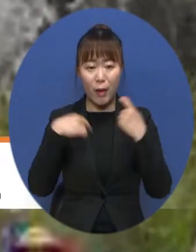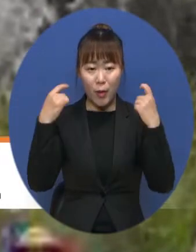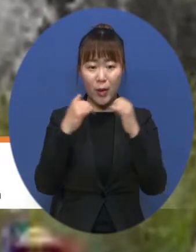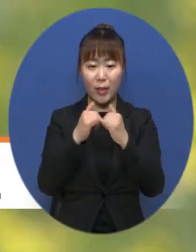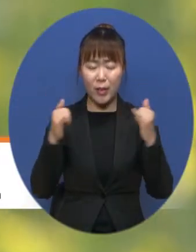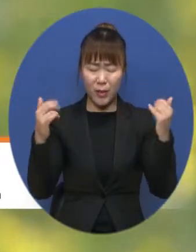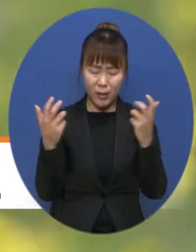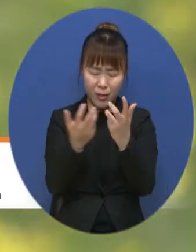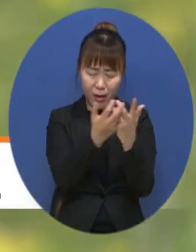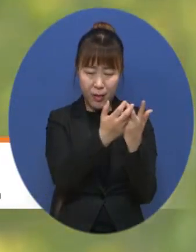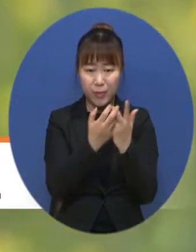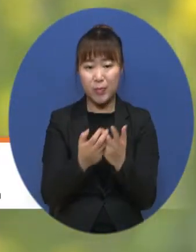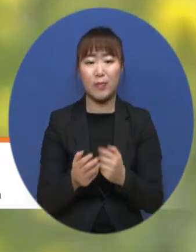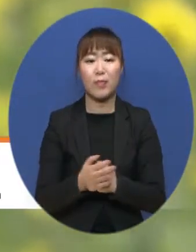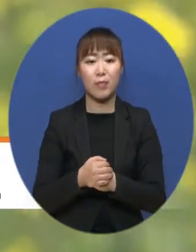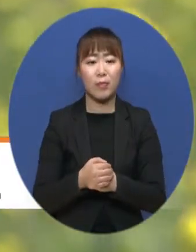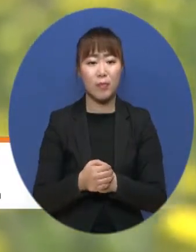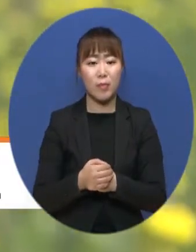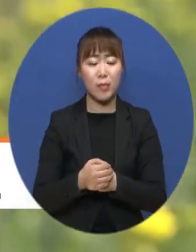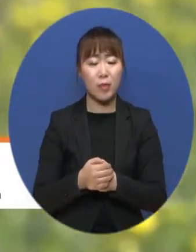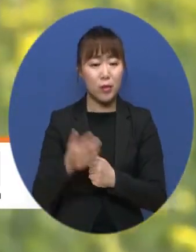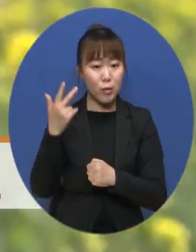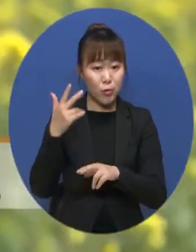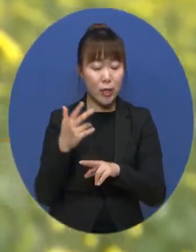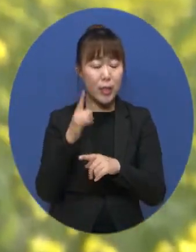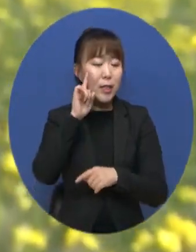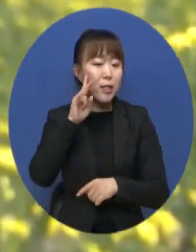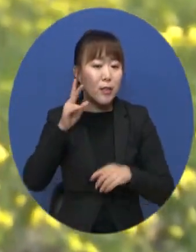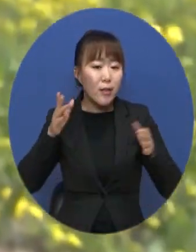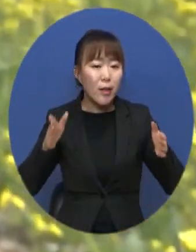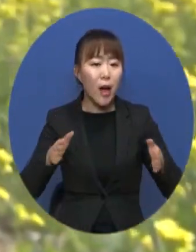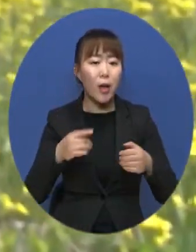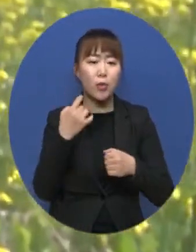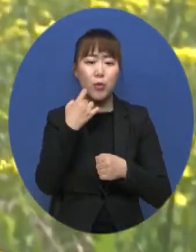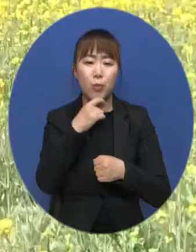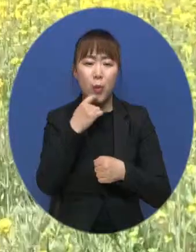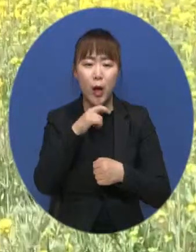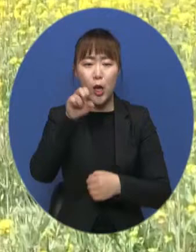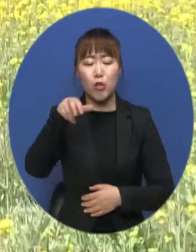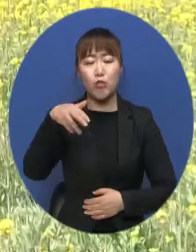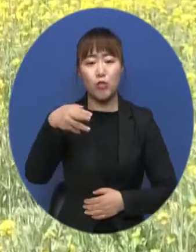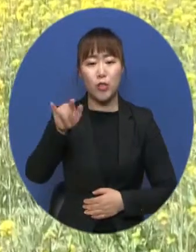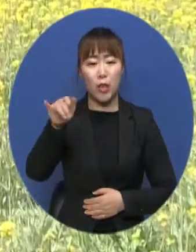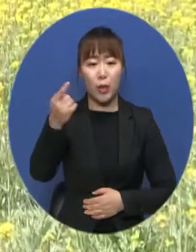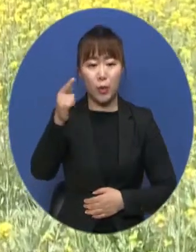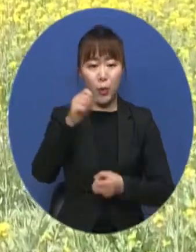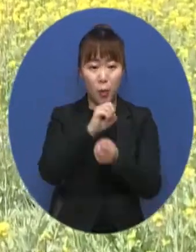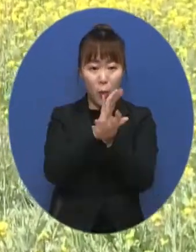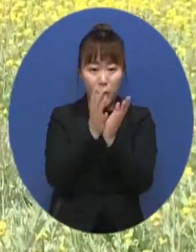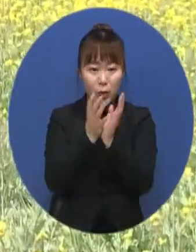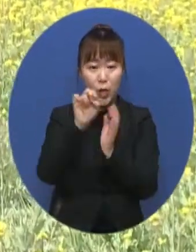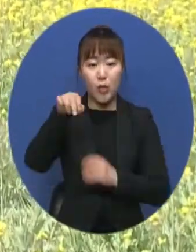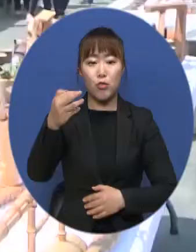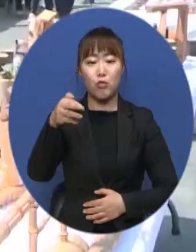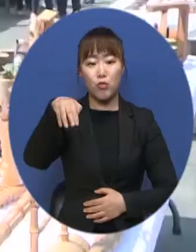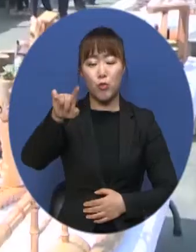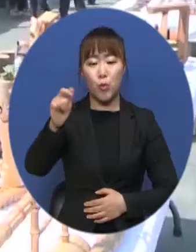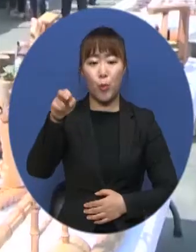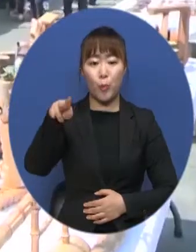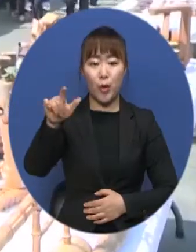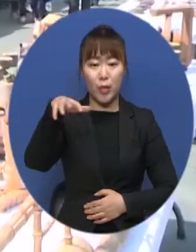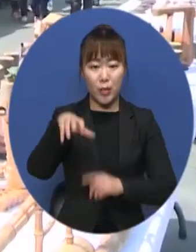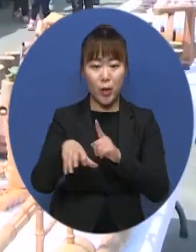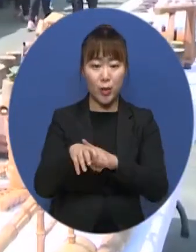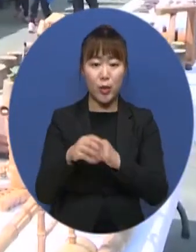넘쳤습니다. 지난 주말 이틀간 유채꽃 노랑 물결로 물든 여수시 율촌면에서는 유채꽃 솜사탕